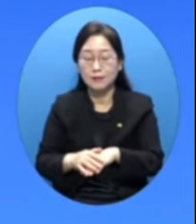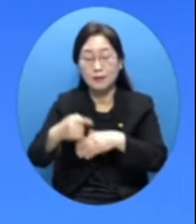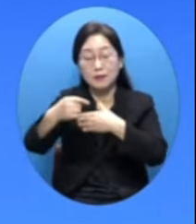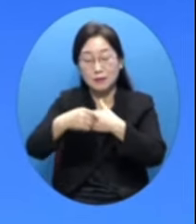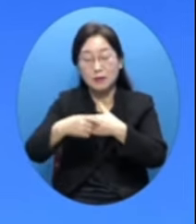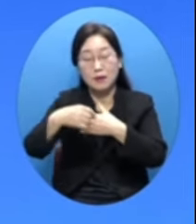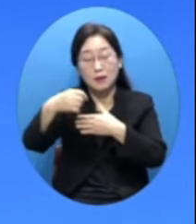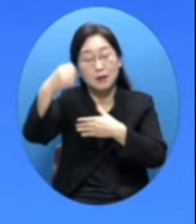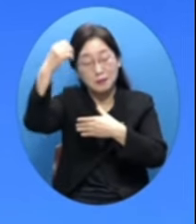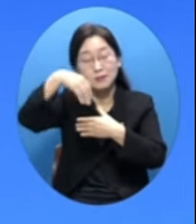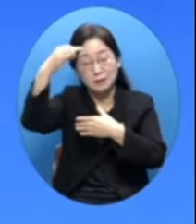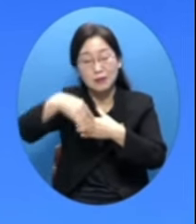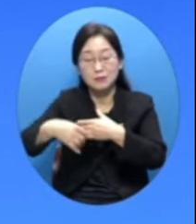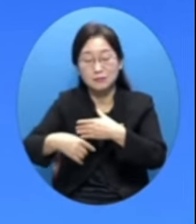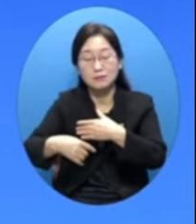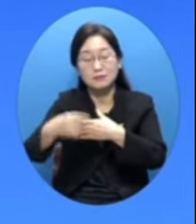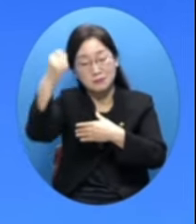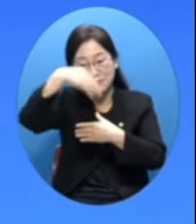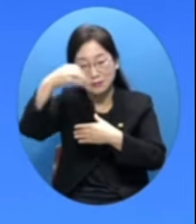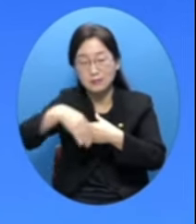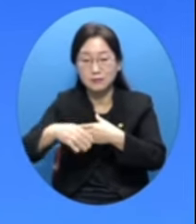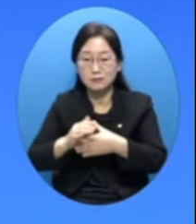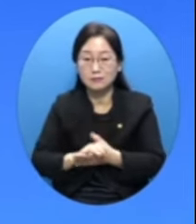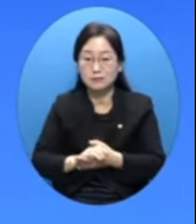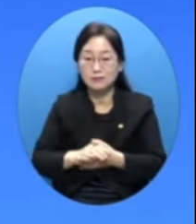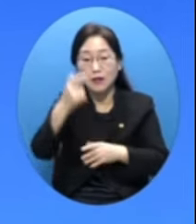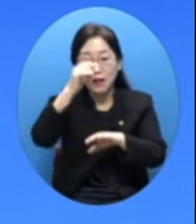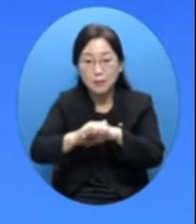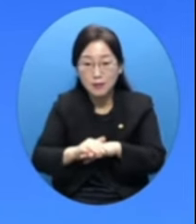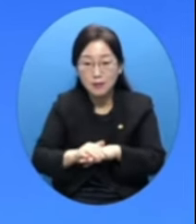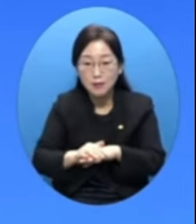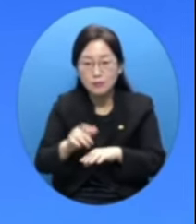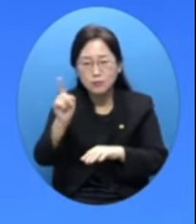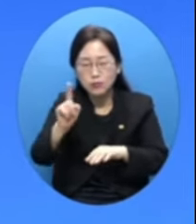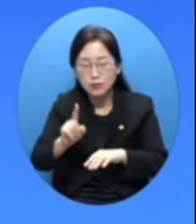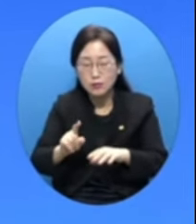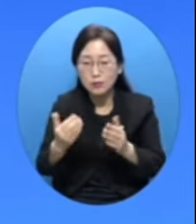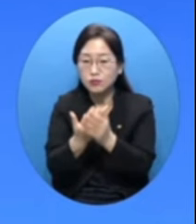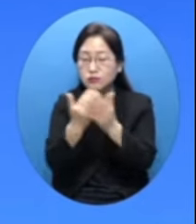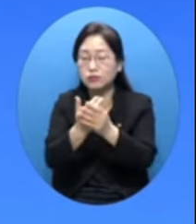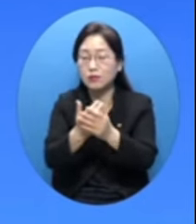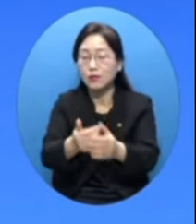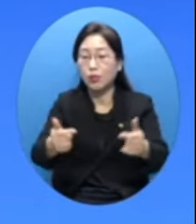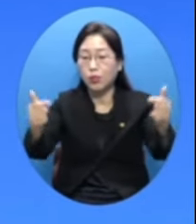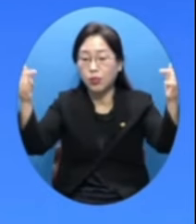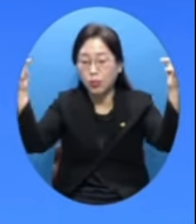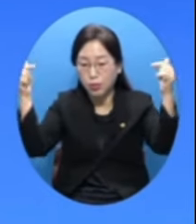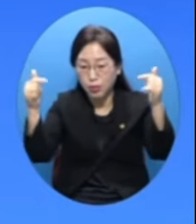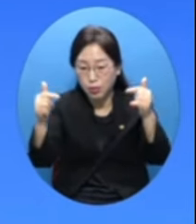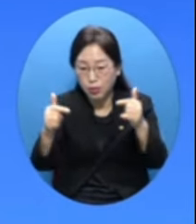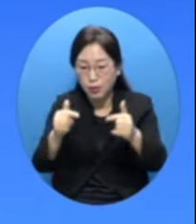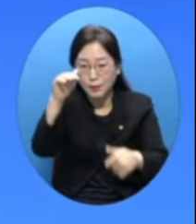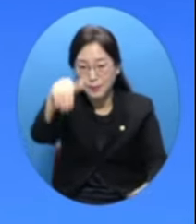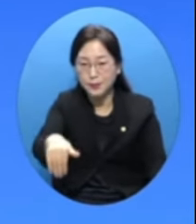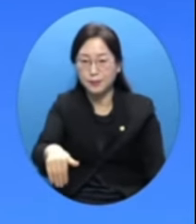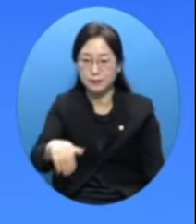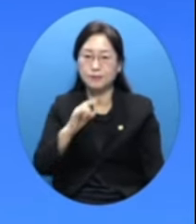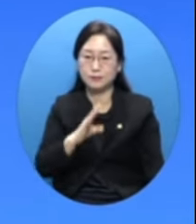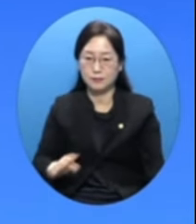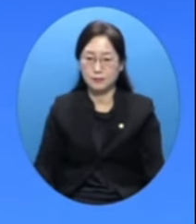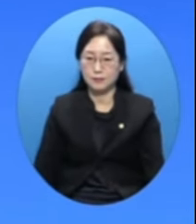예배가 되고 습관적인 예배가 되고 죽은 예배가 되면 교회 부흥은 멈춰버리고 교회는 쇠퇴길로 걸어가게 되는 것입니다.